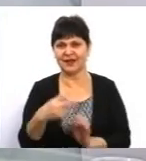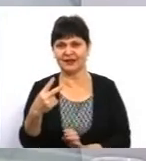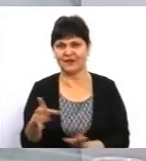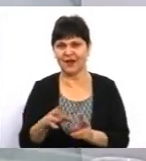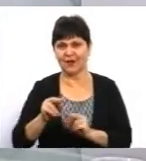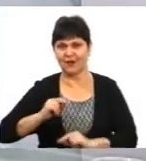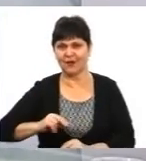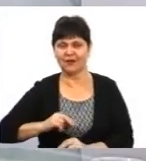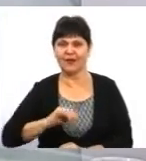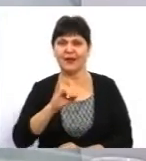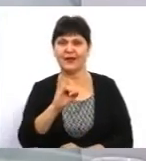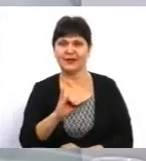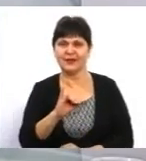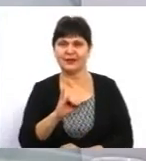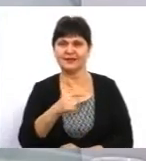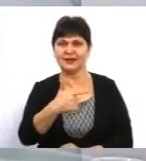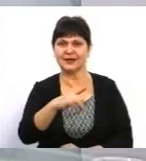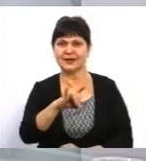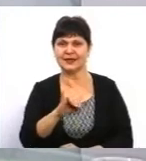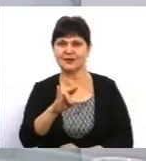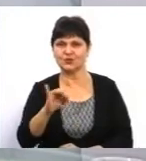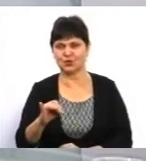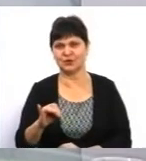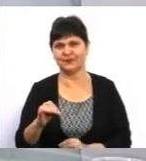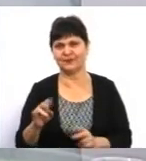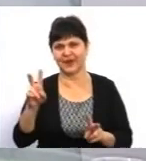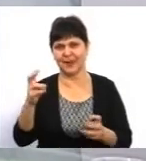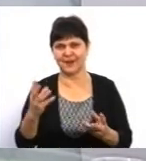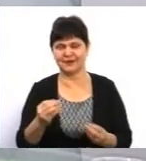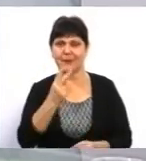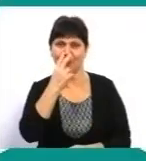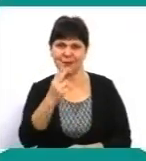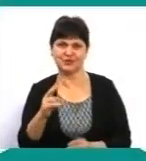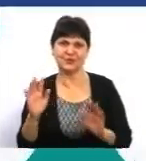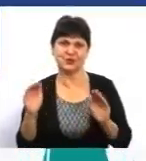мою колегу Ірисю Грицун з черговою темою дня. Побачимось, на все добре.